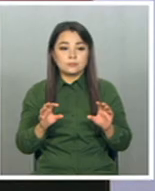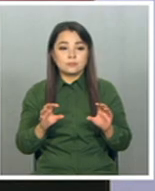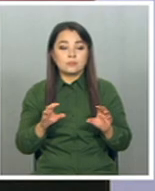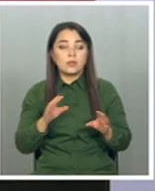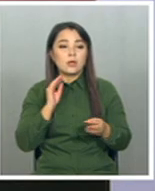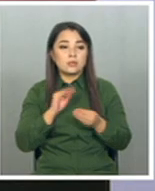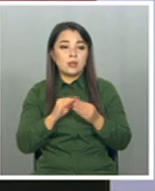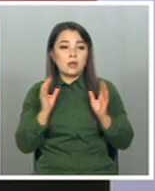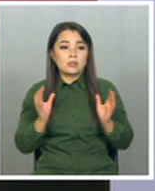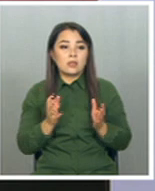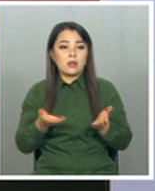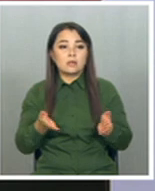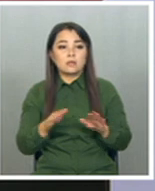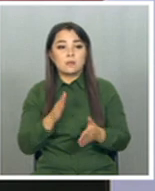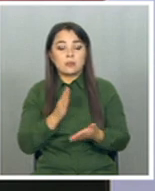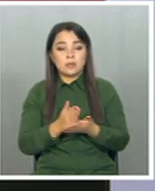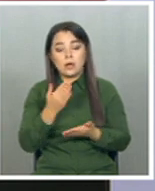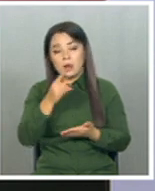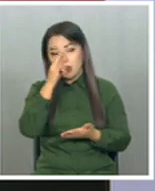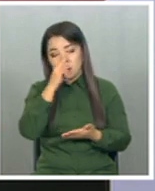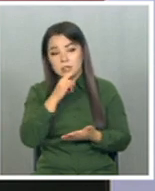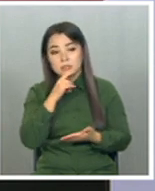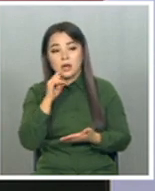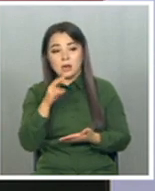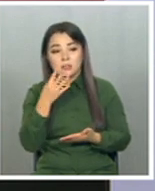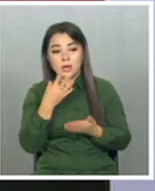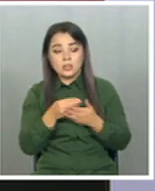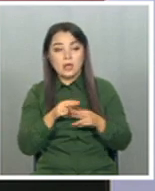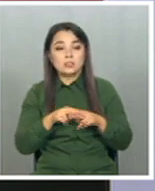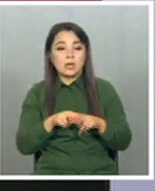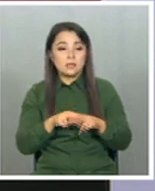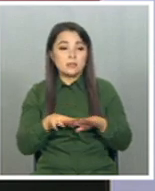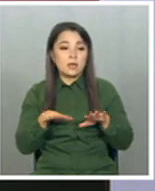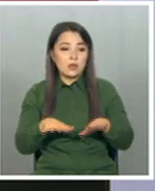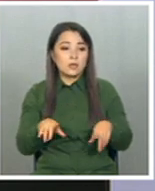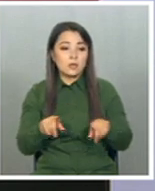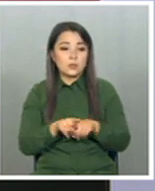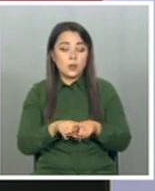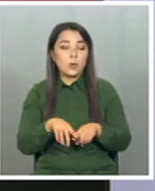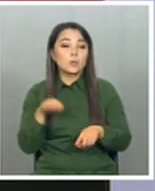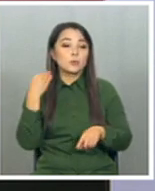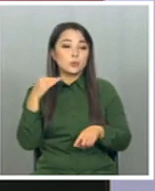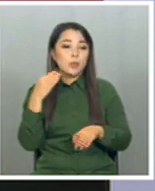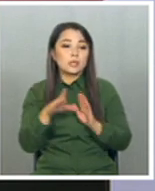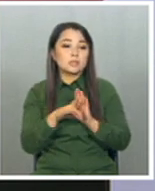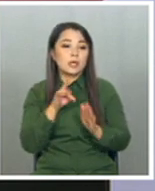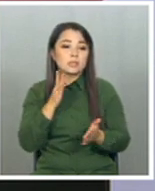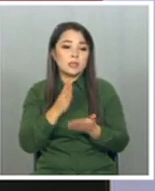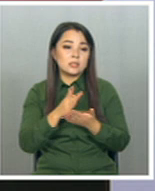сақтай отырып, қазақ хандығының астанасы ретінде Түркістанды таңдады.